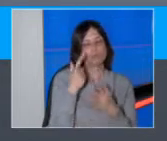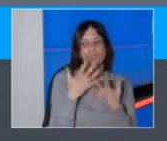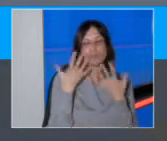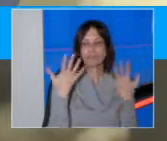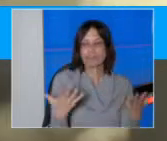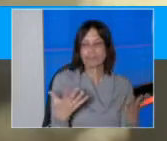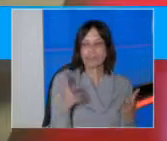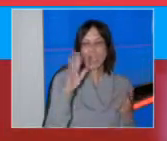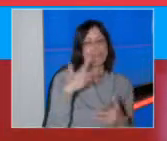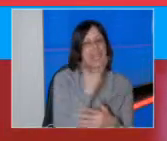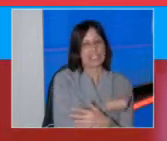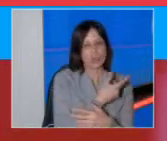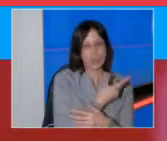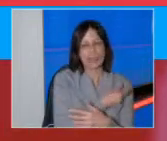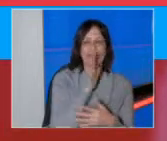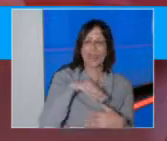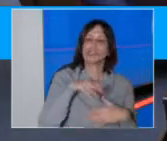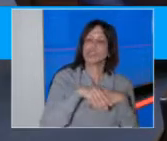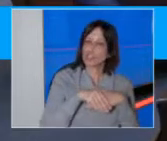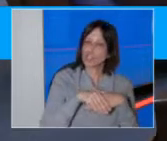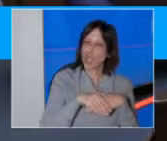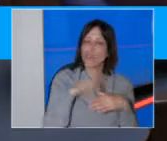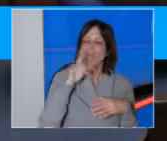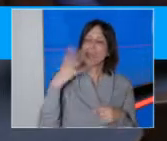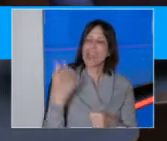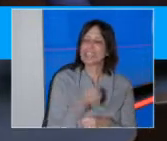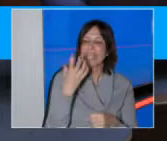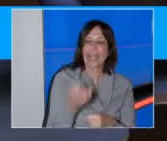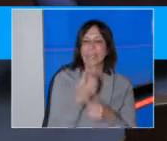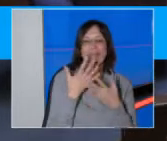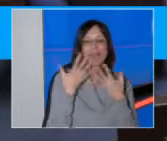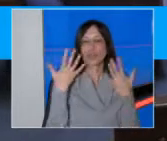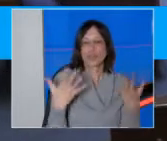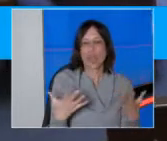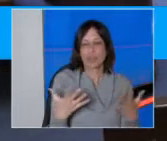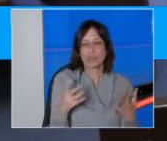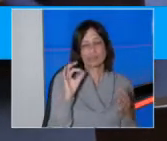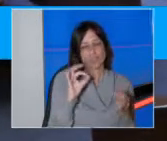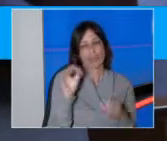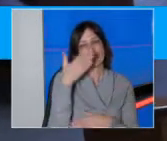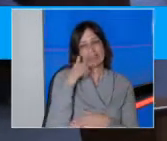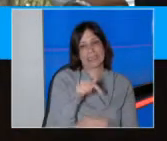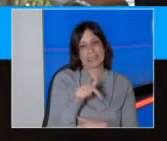הסוד, גם את החיסונים וגם השלום וגם ההישגים האדירים שמגיעים פה למדינת ישראל.